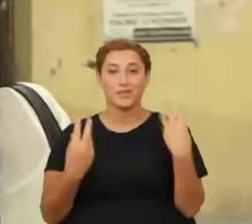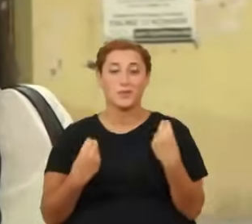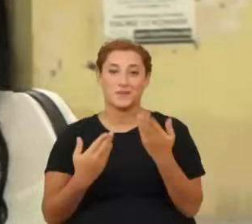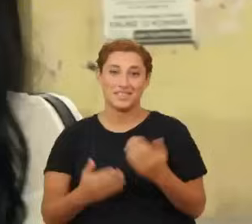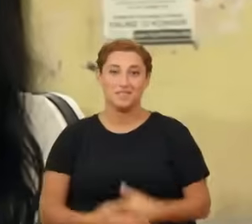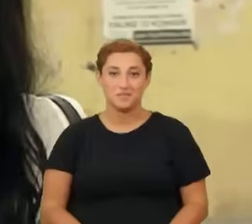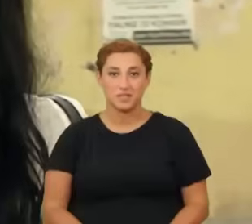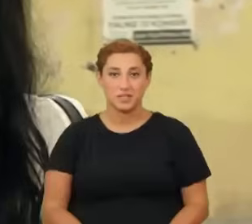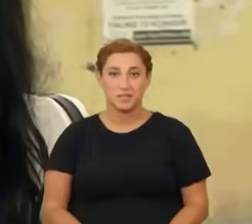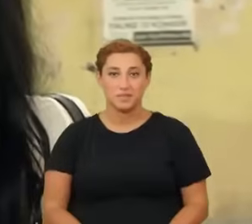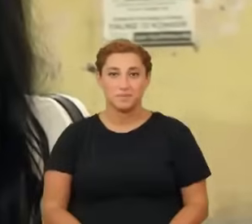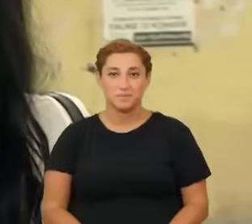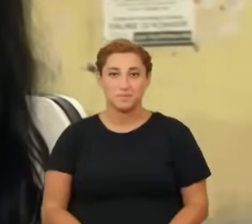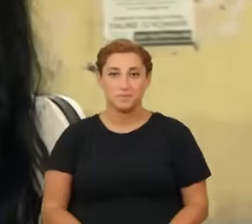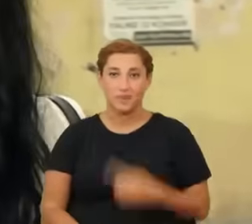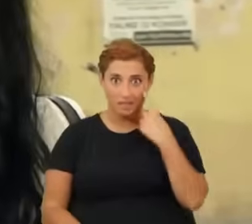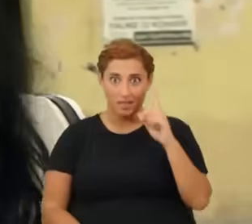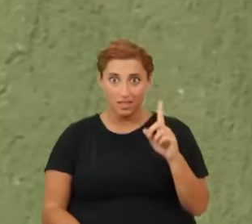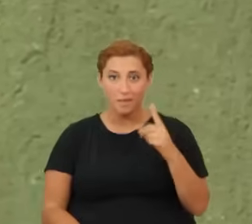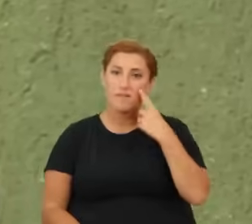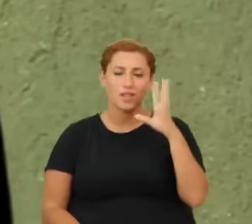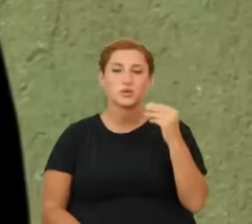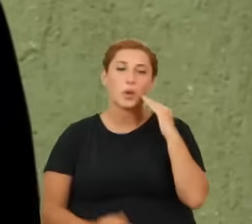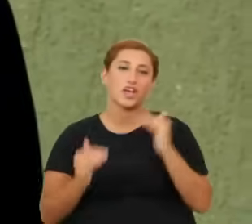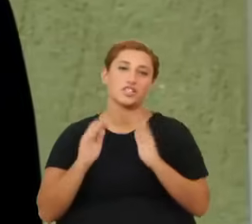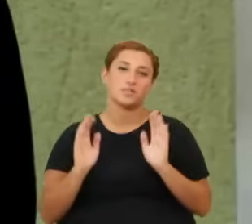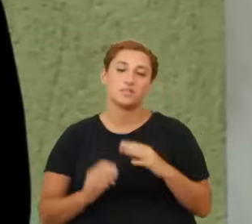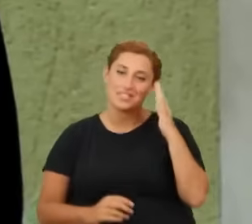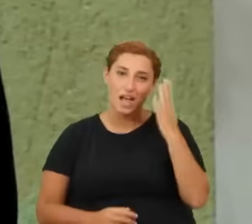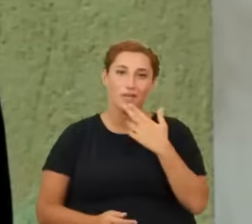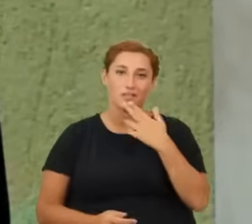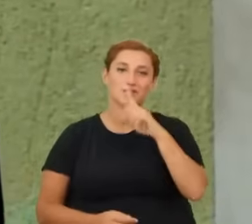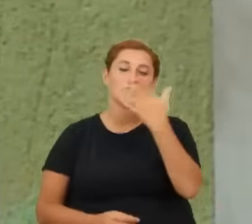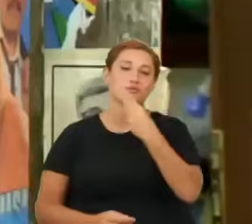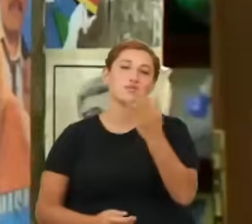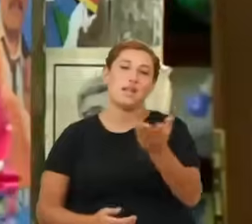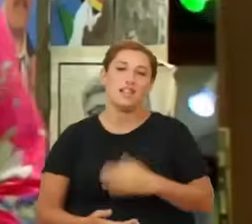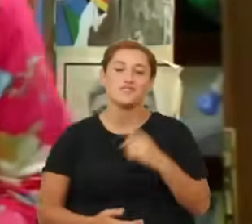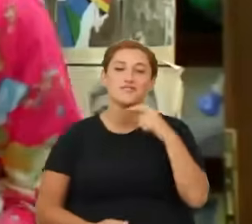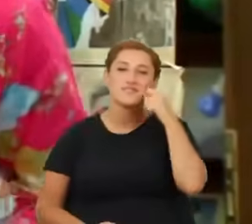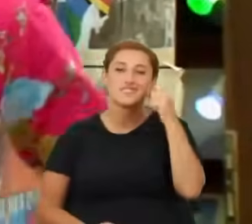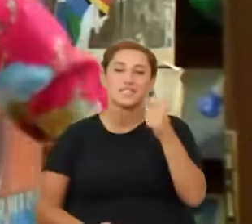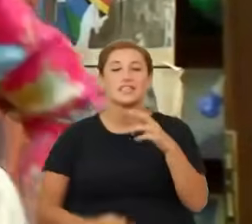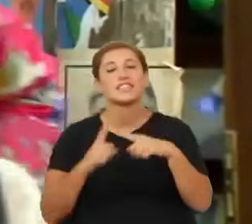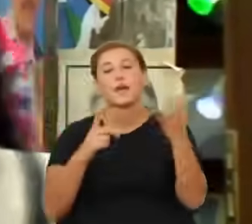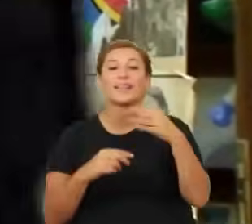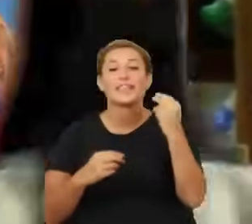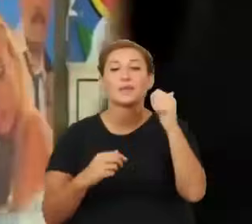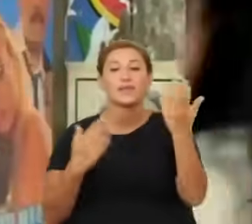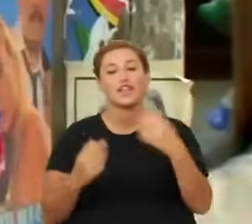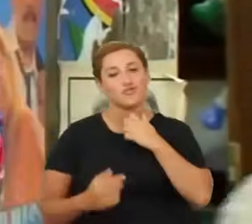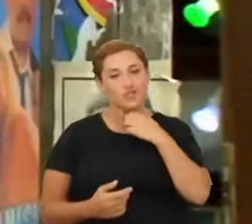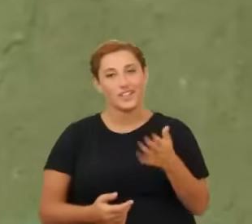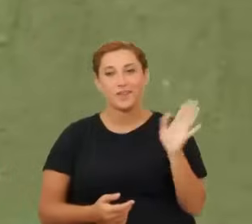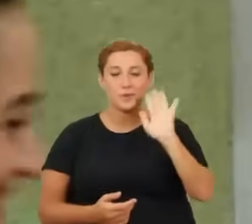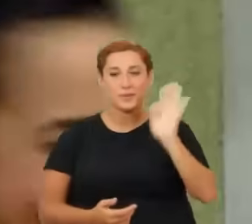çok güzelmiş. Vallahi mi? Vallahi çok yakışmış. Sağ ol kız. O senin güzelliğin. Fıstık. Teşekkür ederim. Hadi iyi günler. Rica ederim.